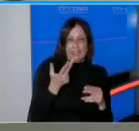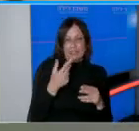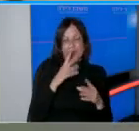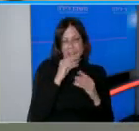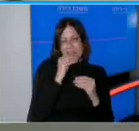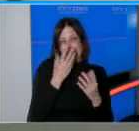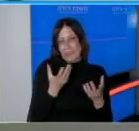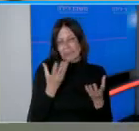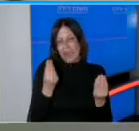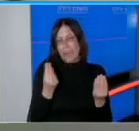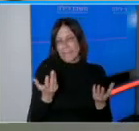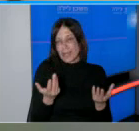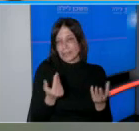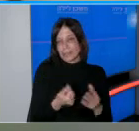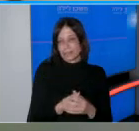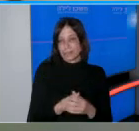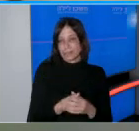פטפטניות,